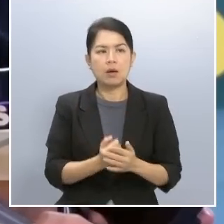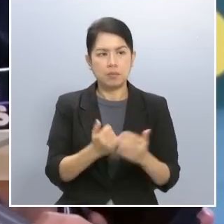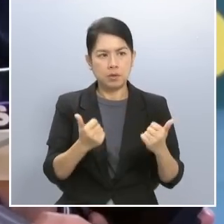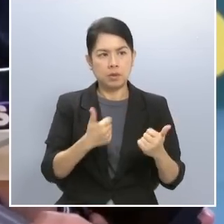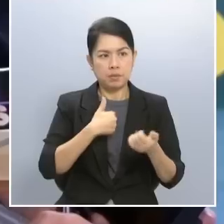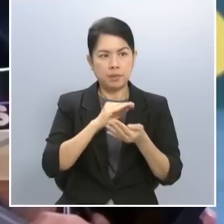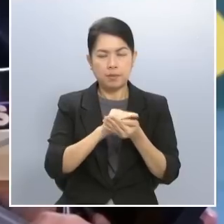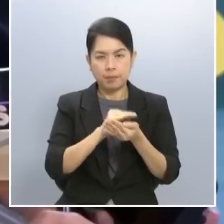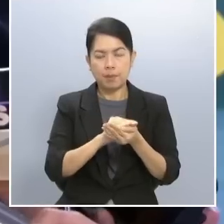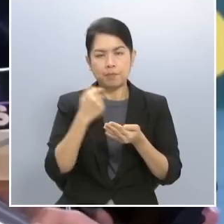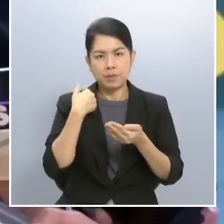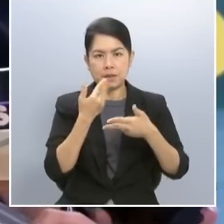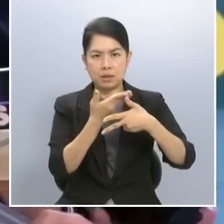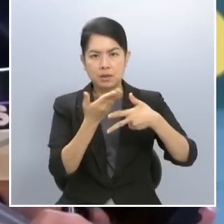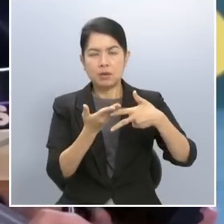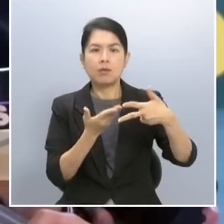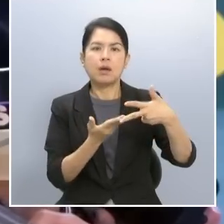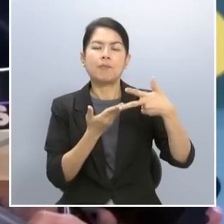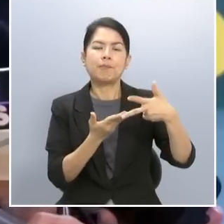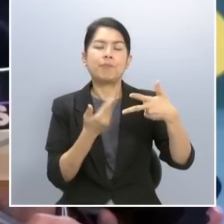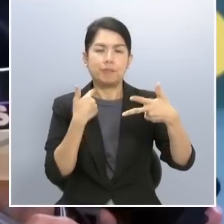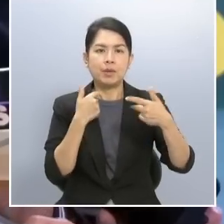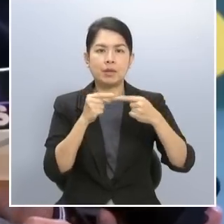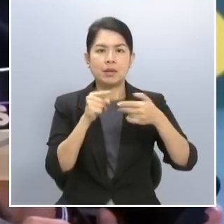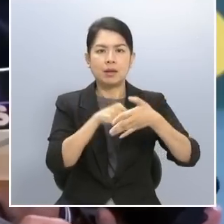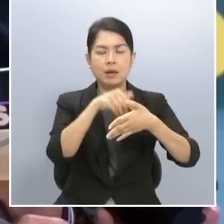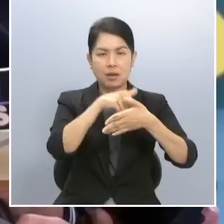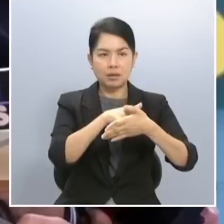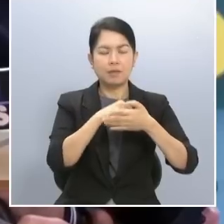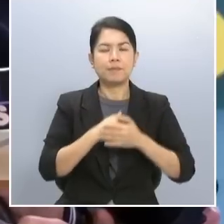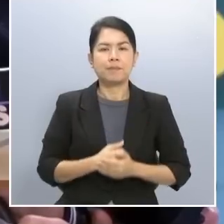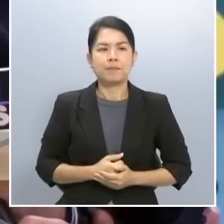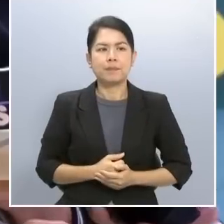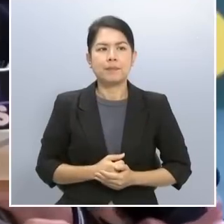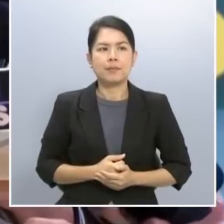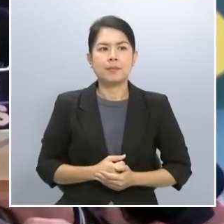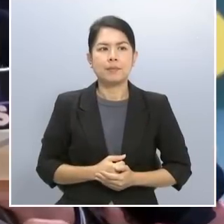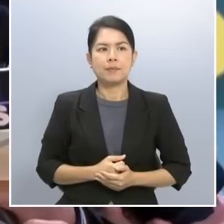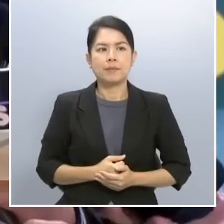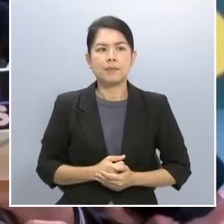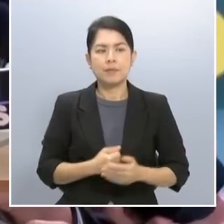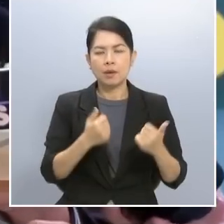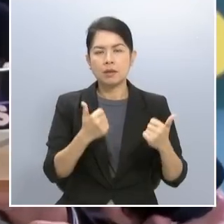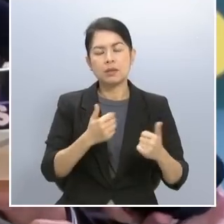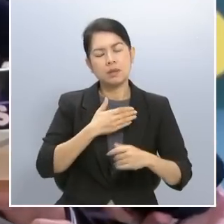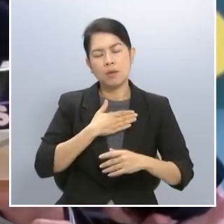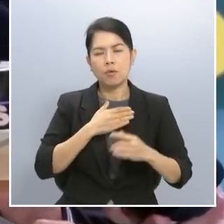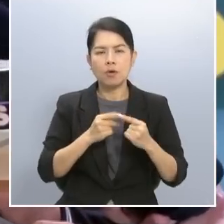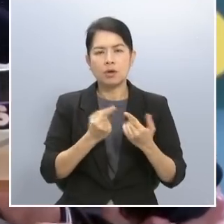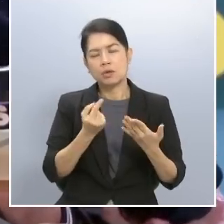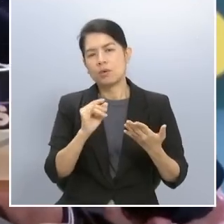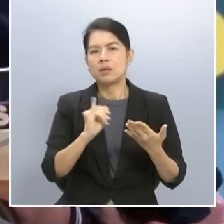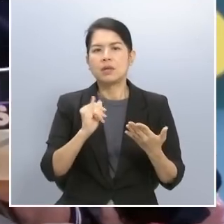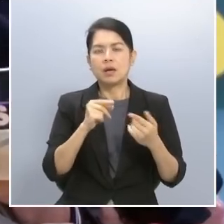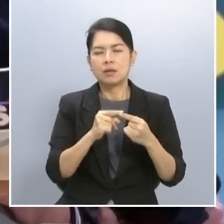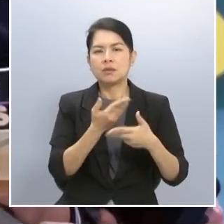านนี้มันก็ว่ากันตรงๆมันก็ยังไม่มาถึงเราอ่ะมันเป็นเรื่องของพรรคลำดับ